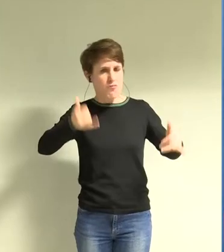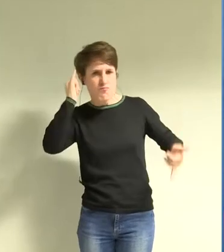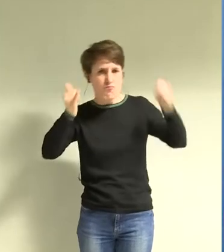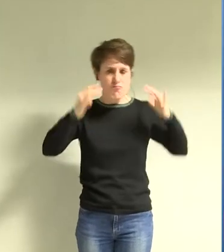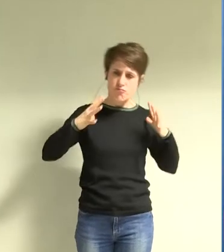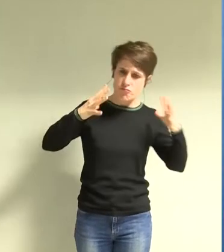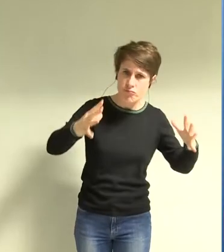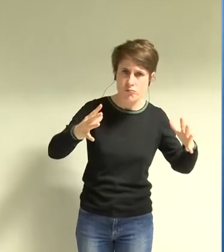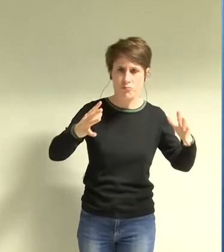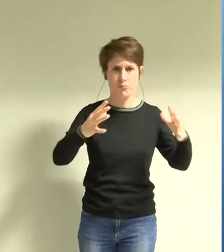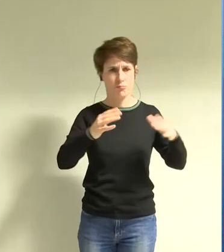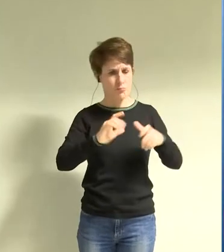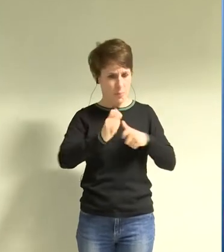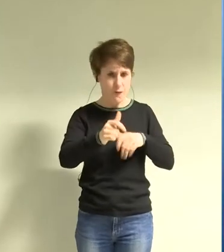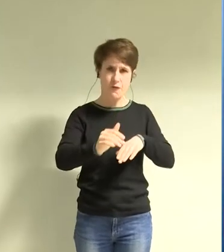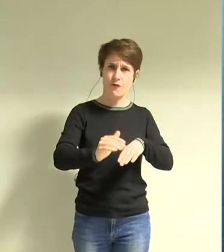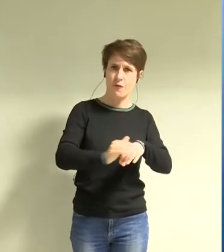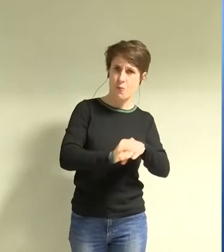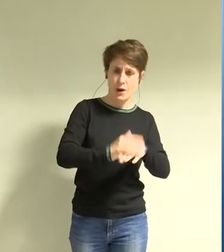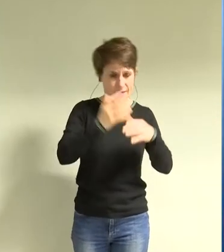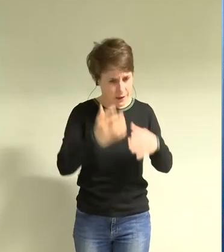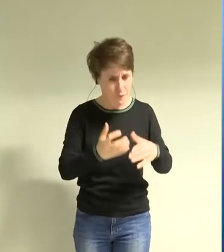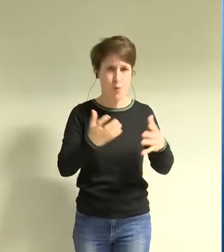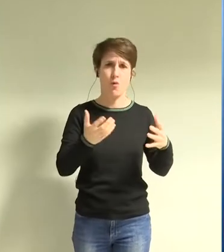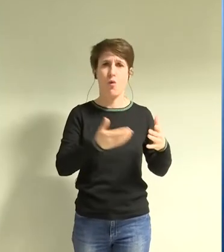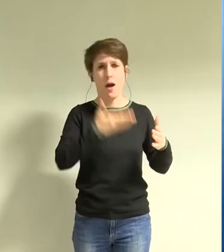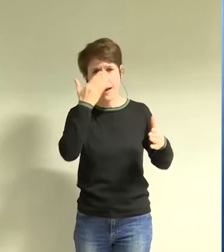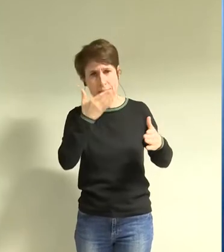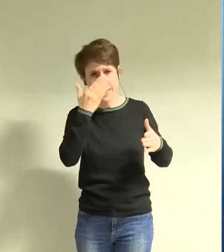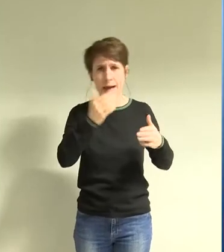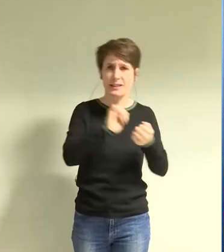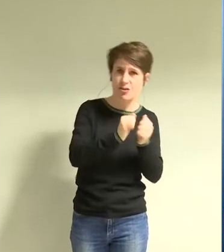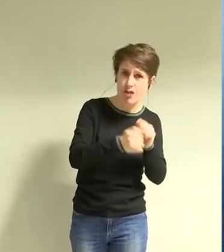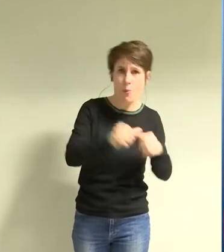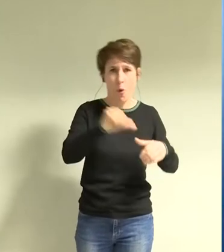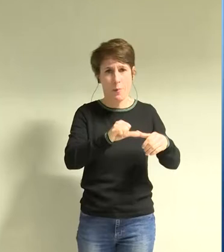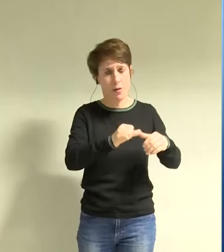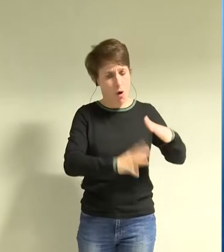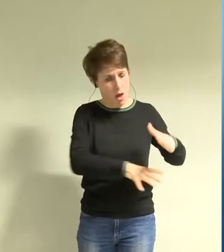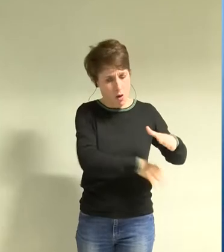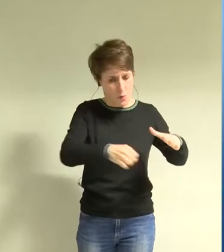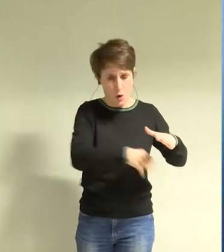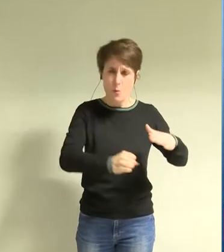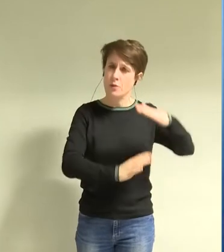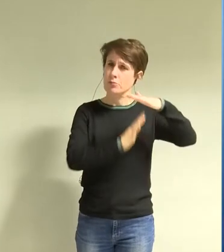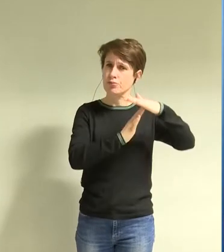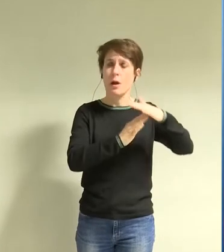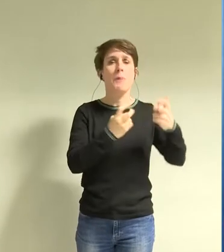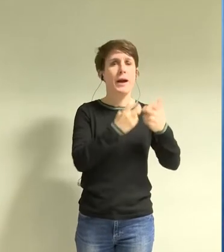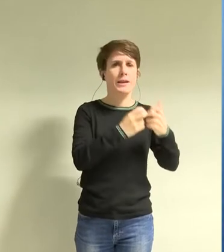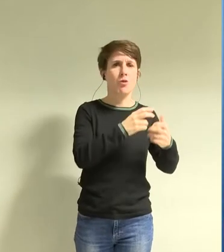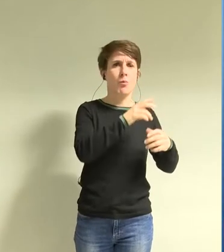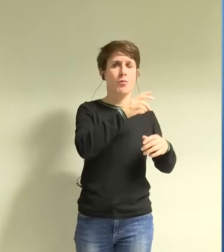concrètement dans leur politique cet enjeu de non prolifération c'est le cas par exemple de los angeles sydney ou barcelone